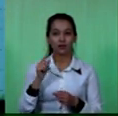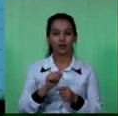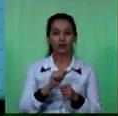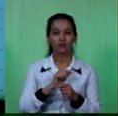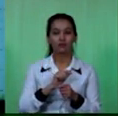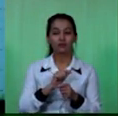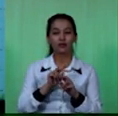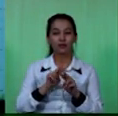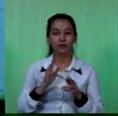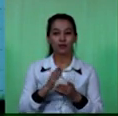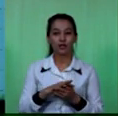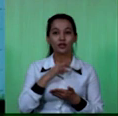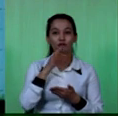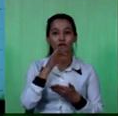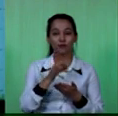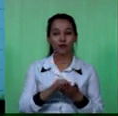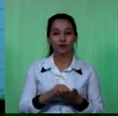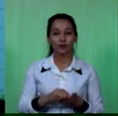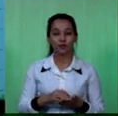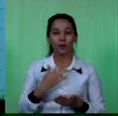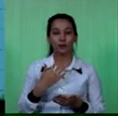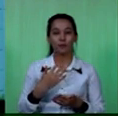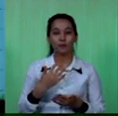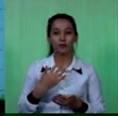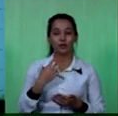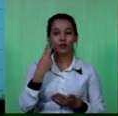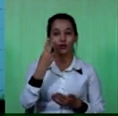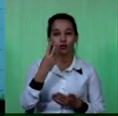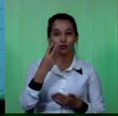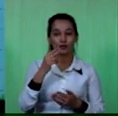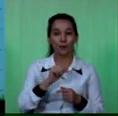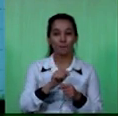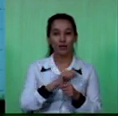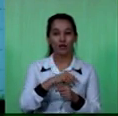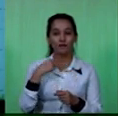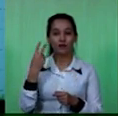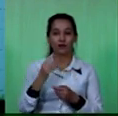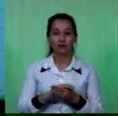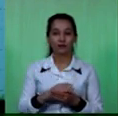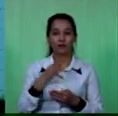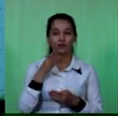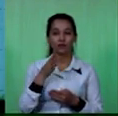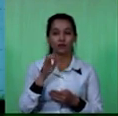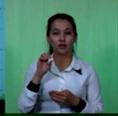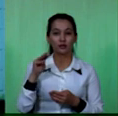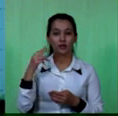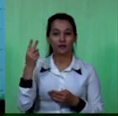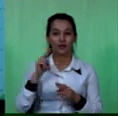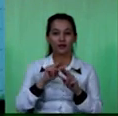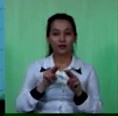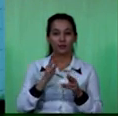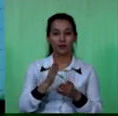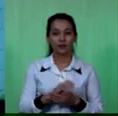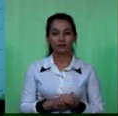квадратга тең. Жооп эсе 5дан 2 метр квадратыбыз 4000 сантиметр квадратга